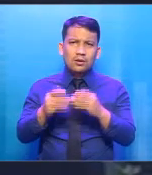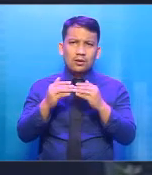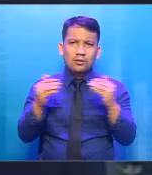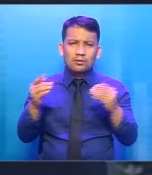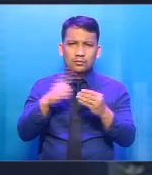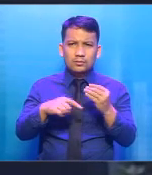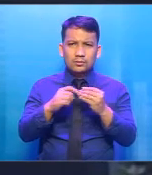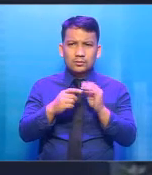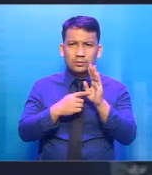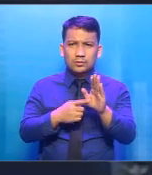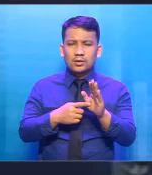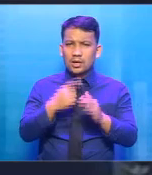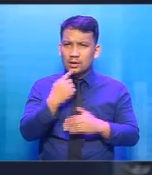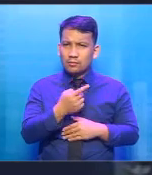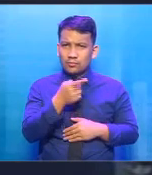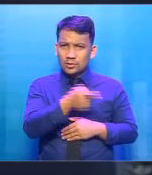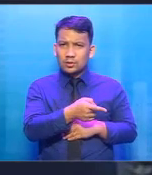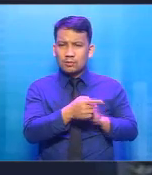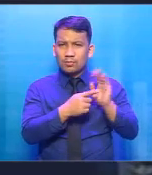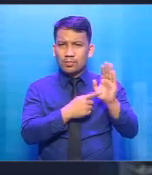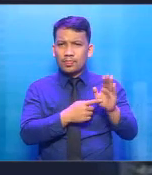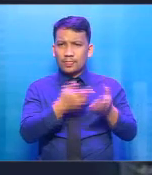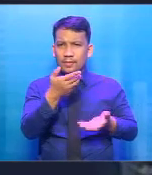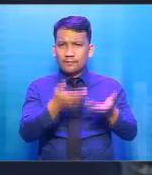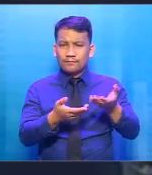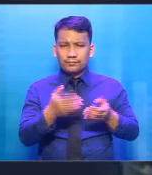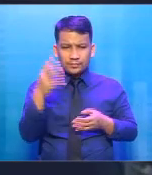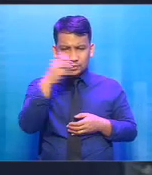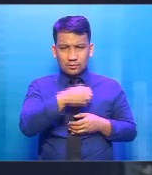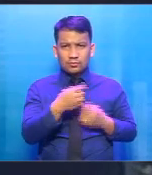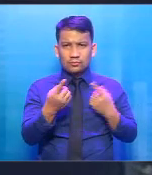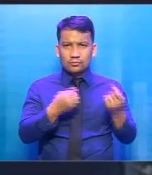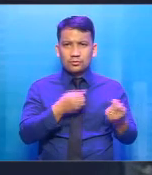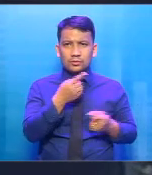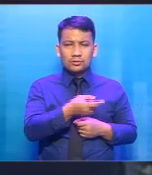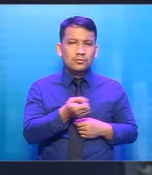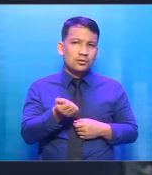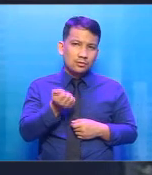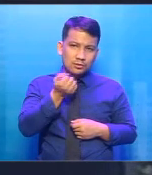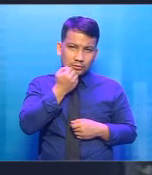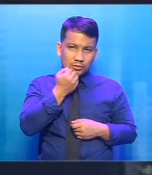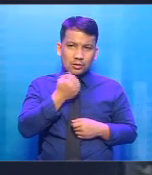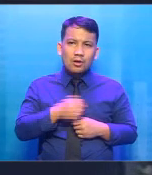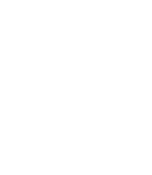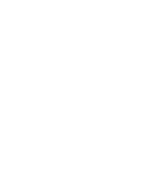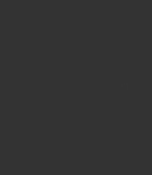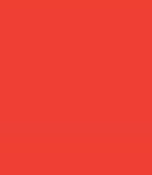kasi kung convicted talaga ang kriminal at walang duda sa ginawa niyang kasalanan.